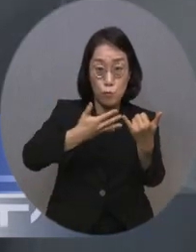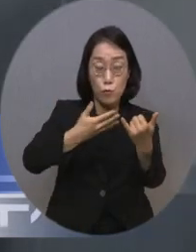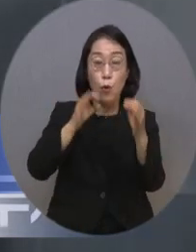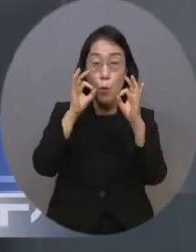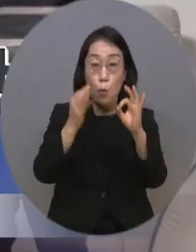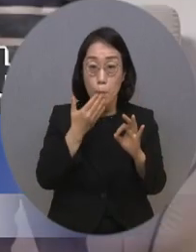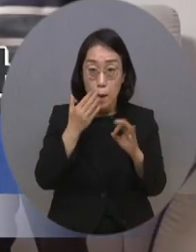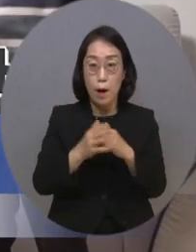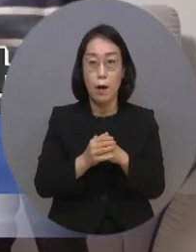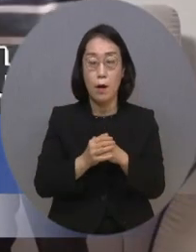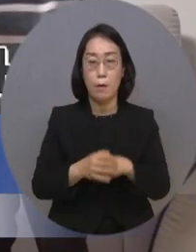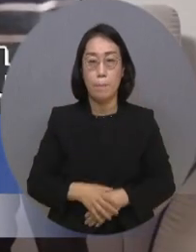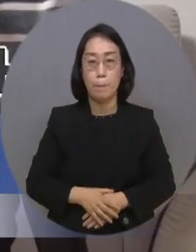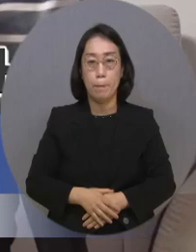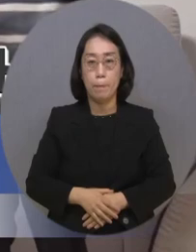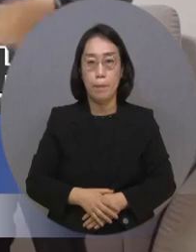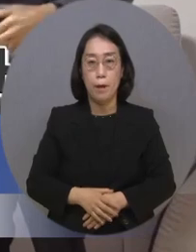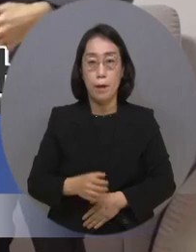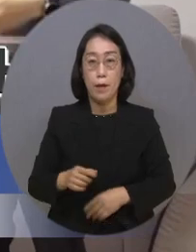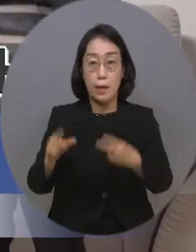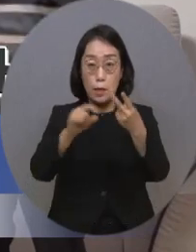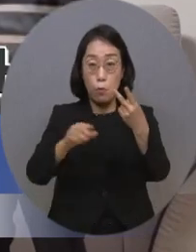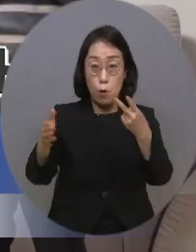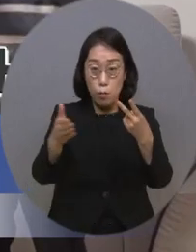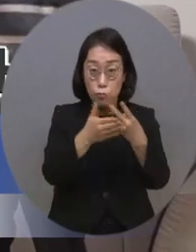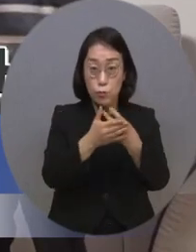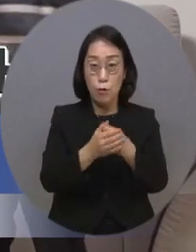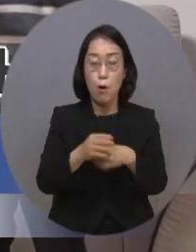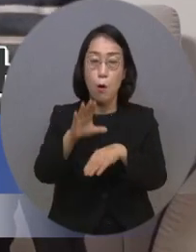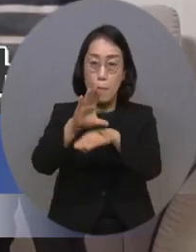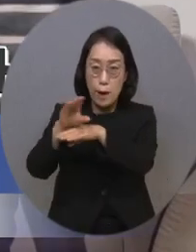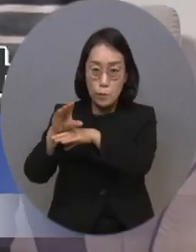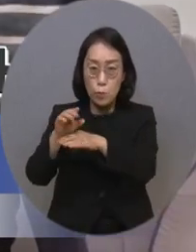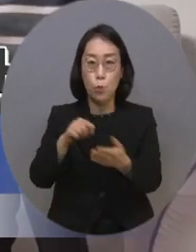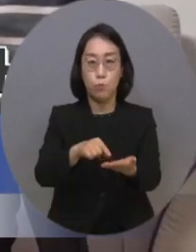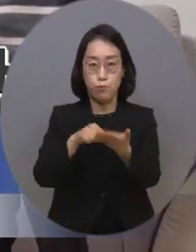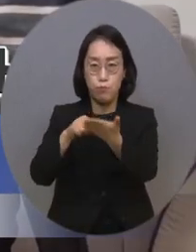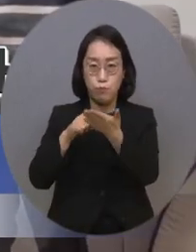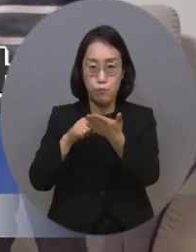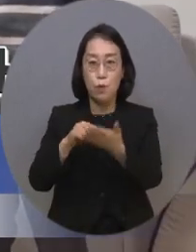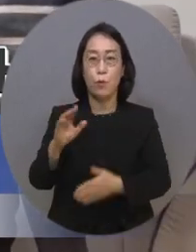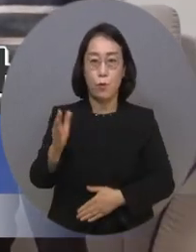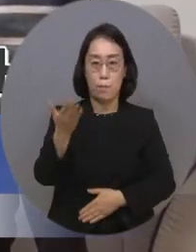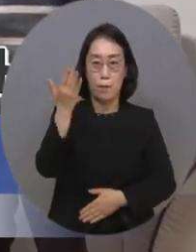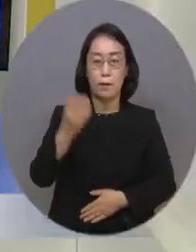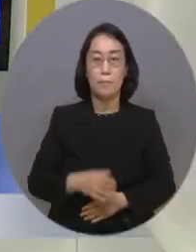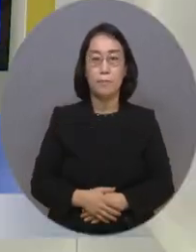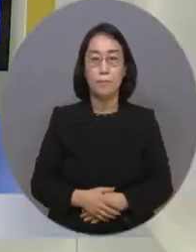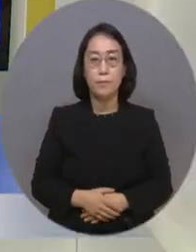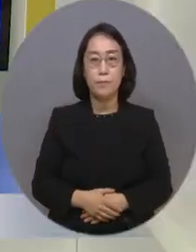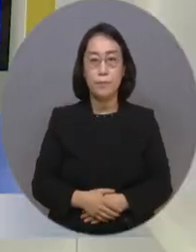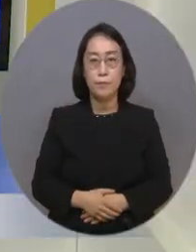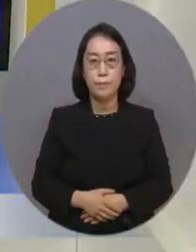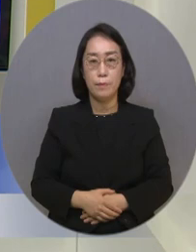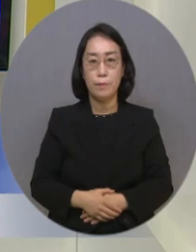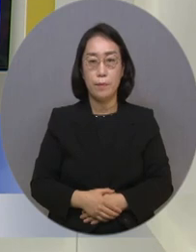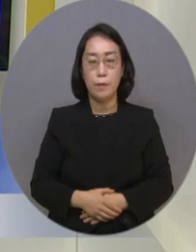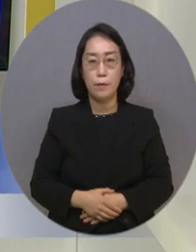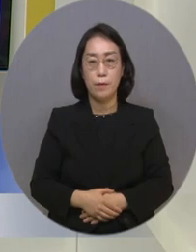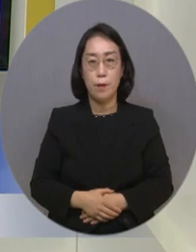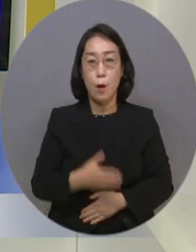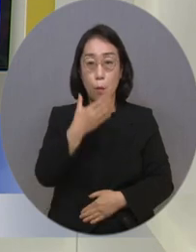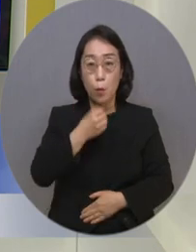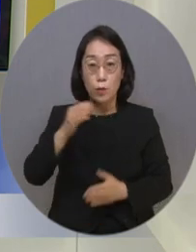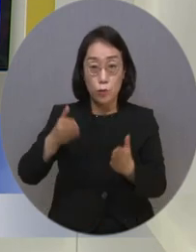통해 만나볼 수 있고 다음 달부터는 방송사 등을 통해 송출될 예정입니다. 오늘의 웰페어